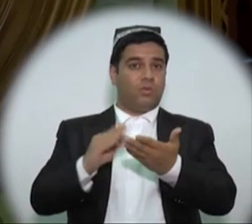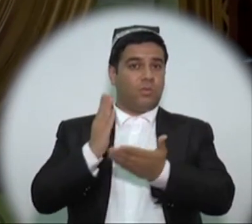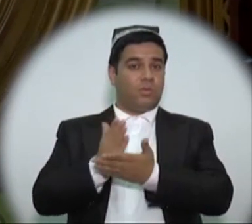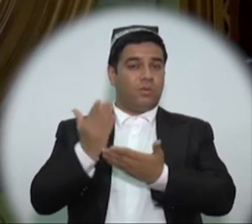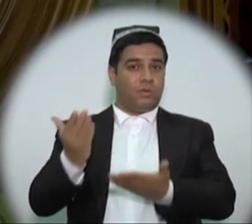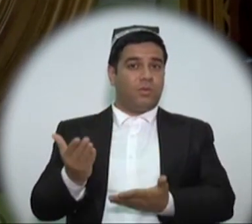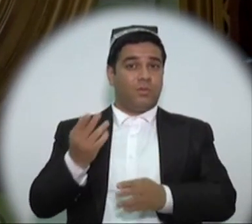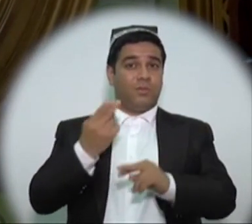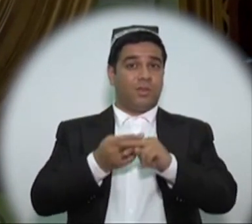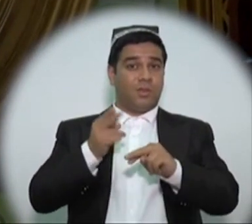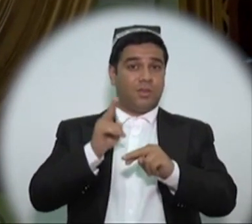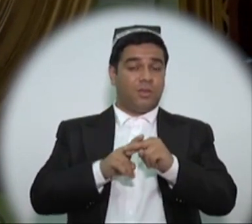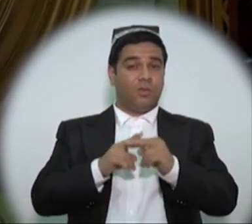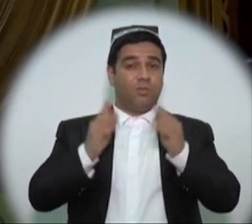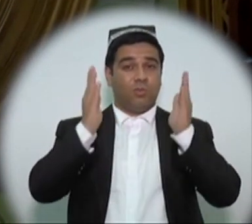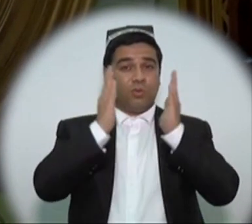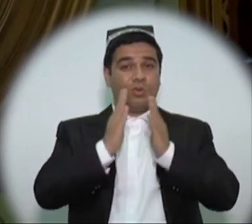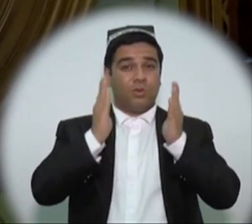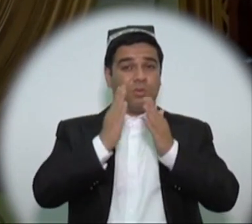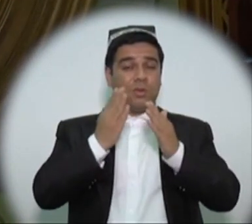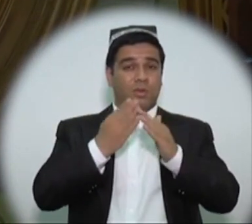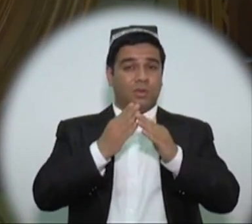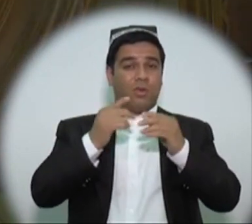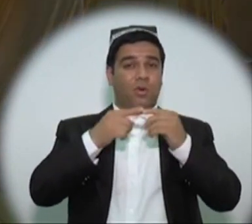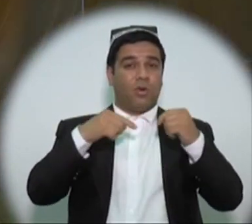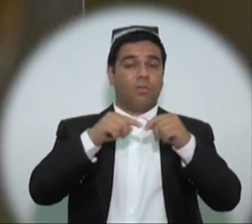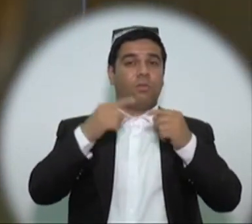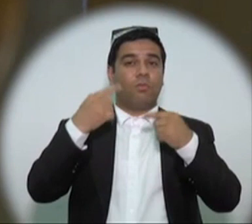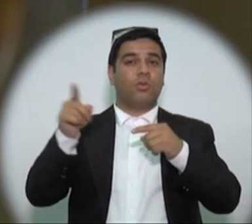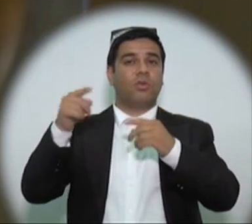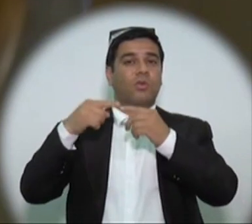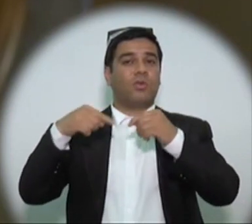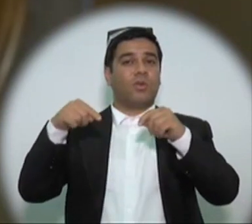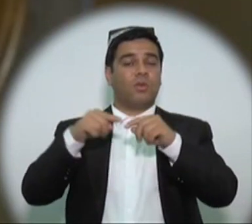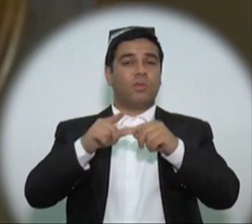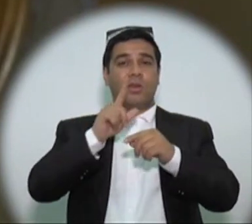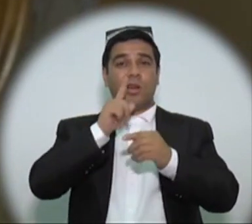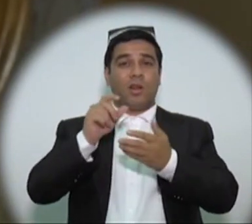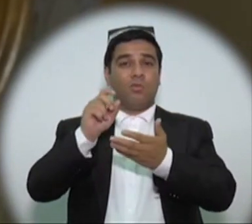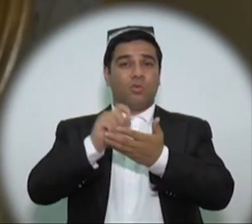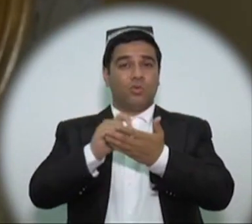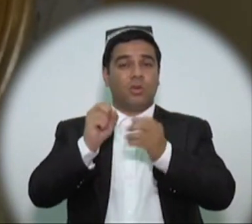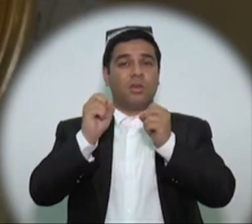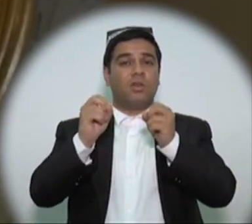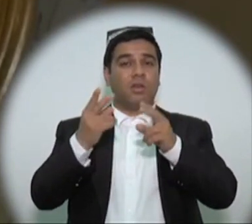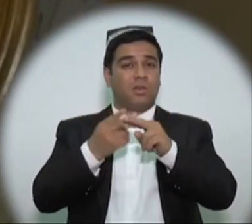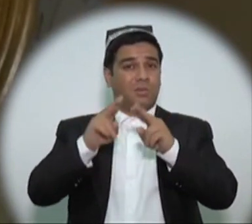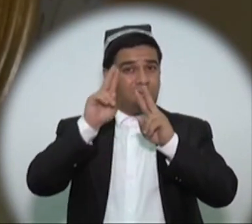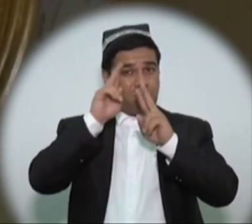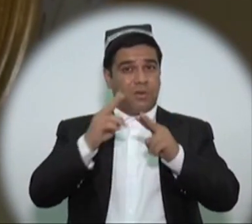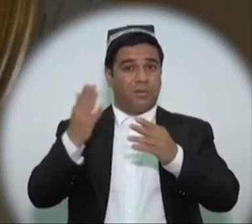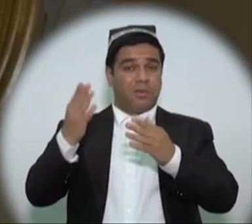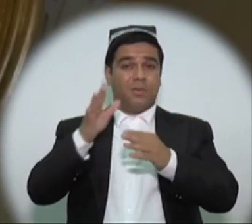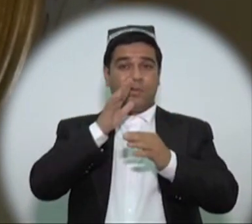Ana o'sha musulmon olamidan boshqa olam qalam ushashni qanday bo'lishini bilmay